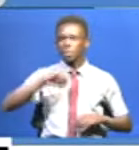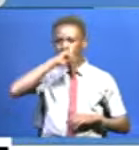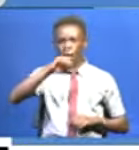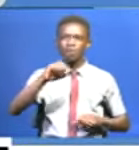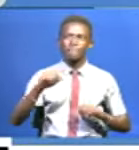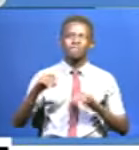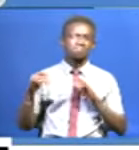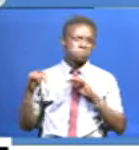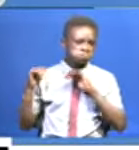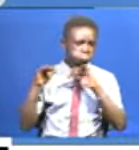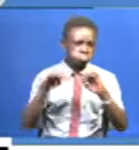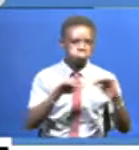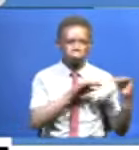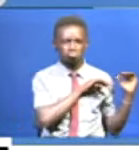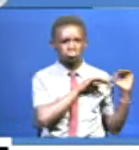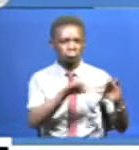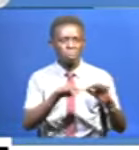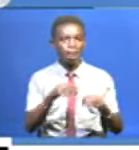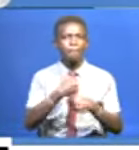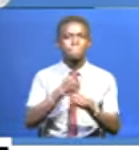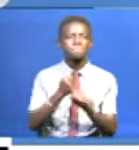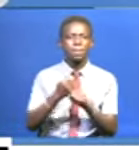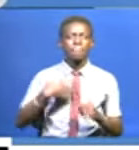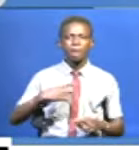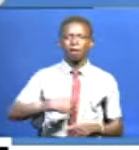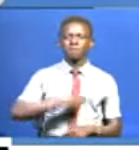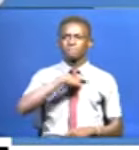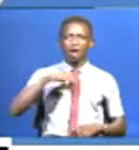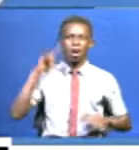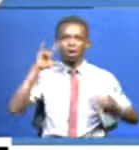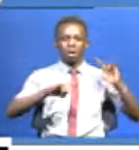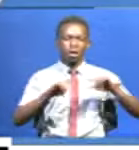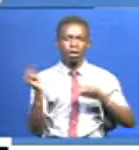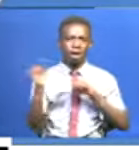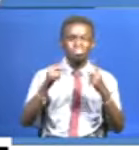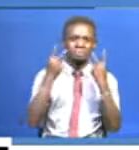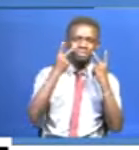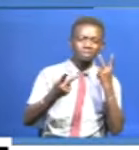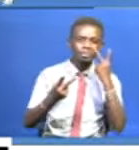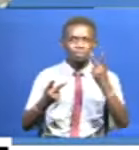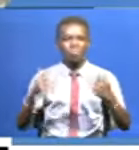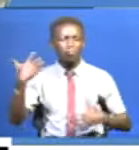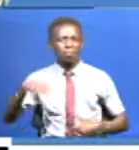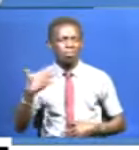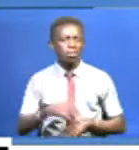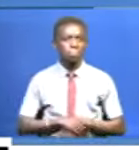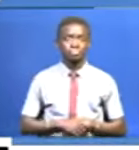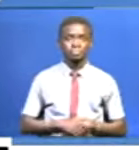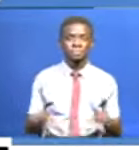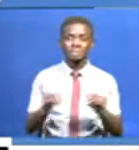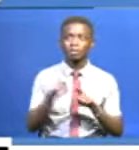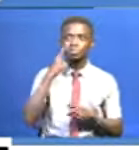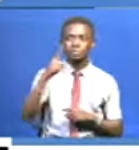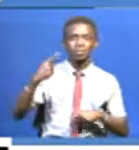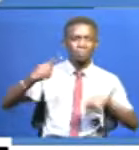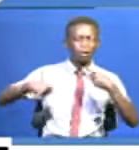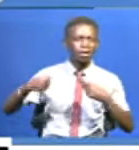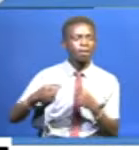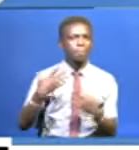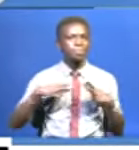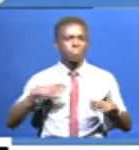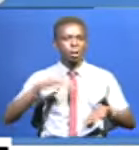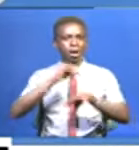ya utalii wa huko. Kukiwezesha kijiji kilichoandaa mashindano hayo kupata fedha